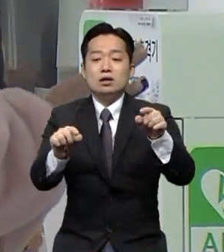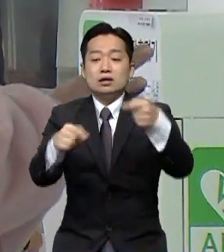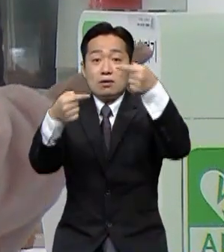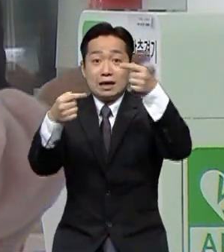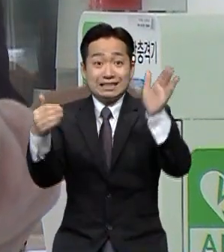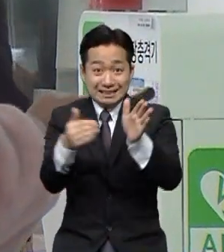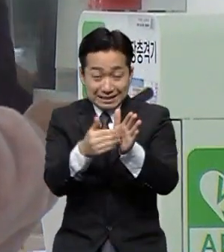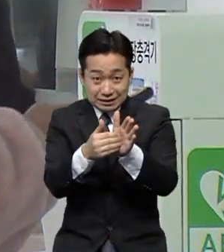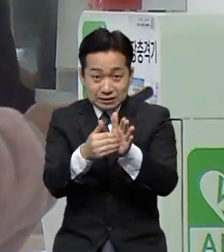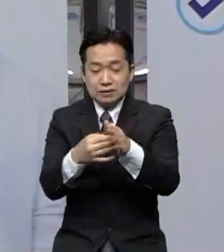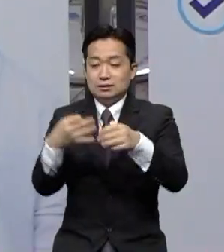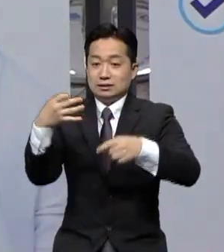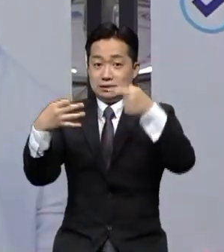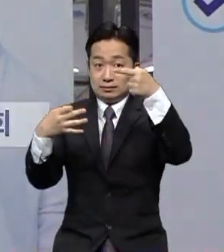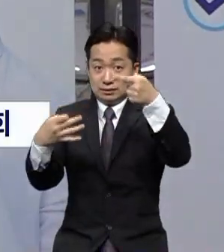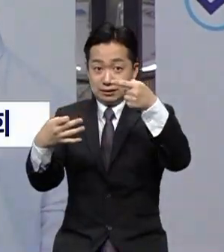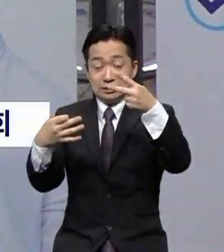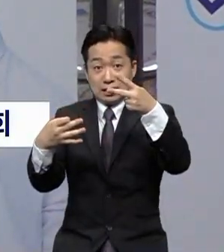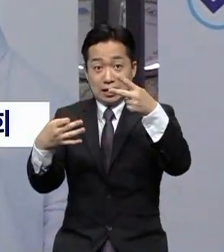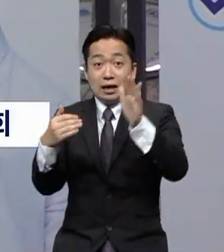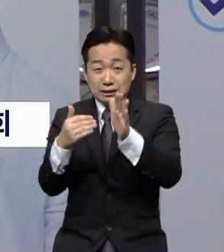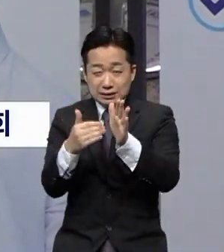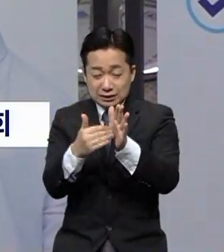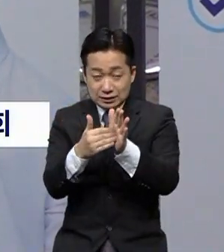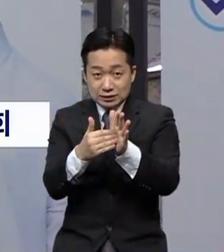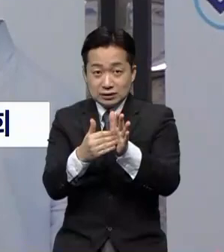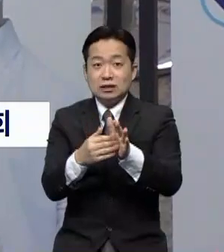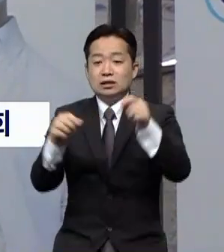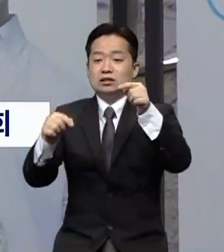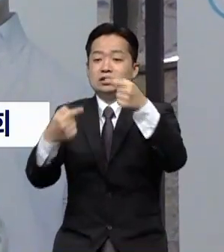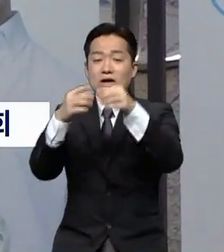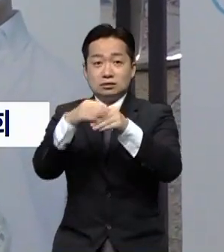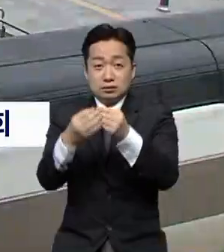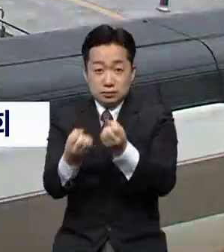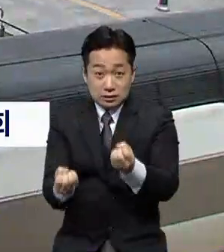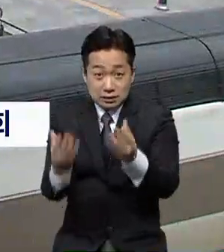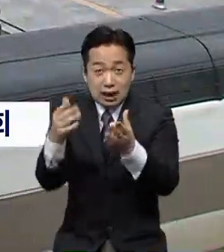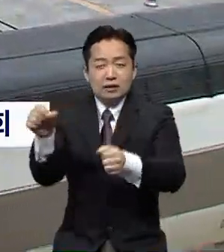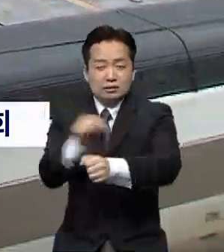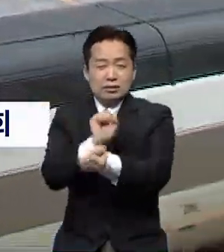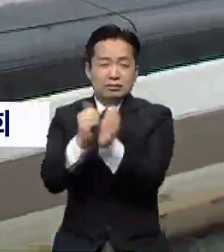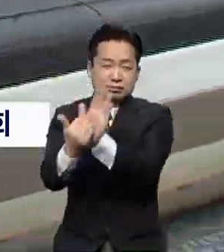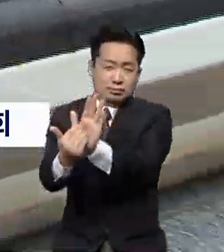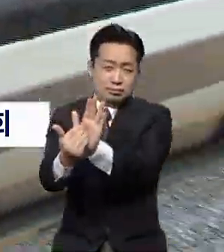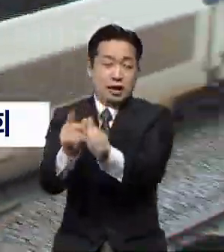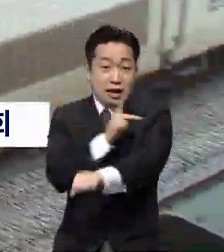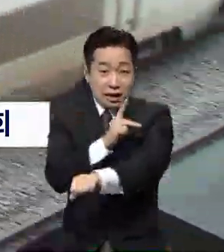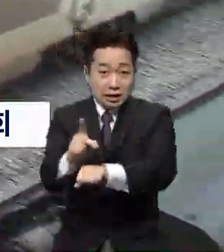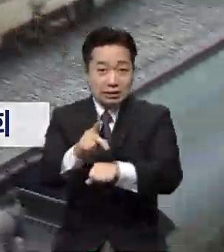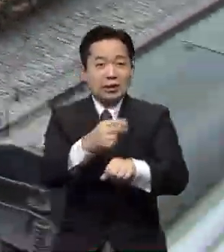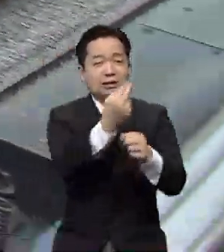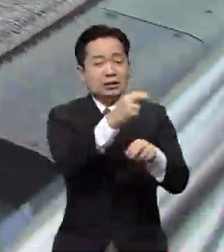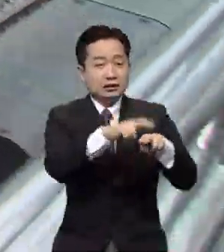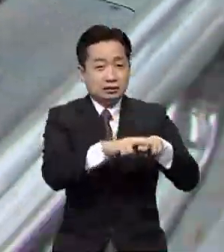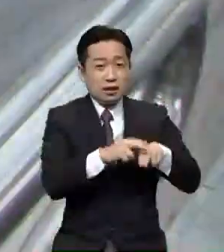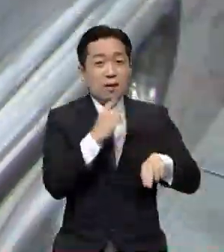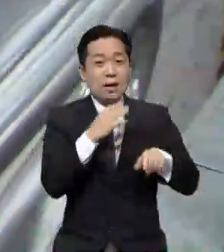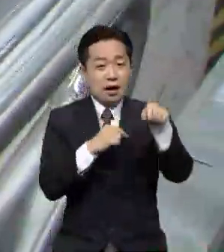끝나는 14일까지를 설 특별 방역 기간으로 정하고 KTX 창가 좌석만 판매하는